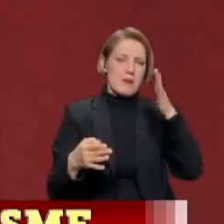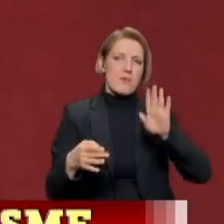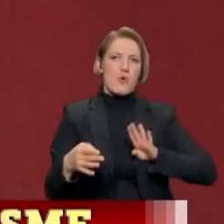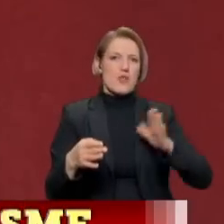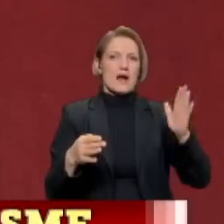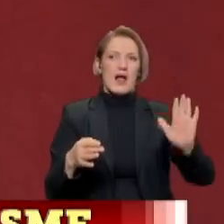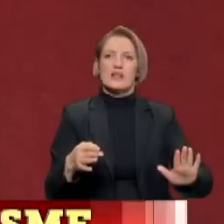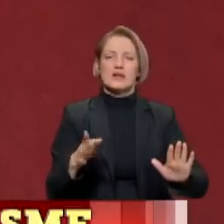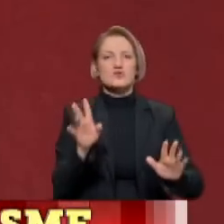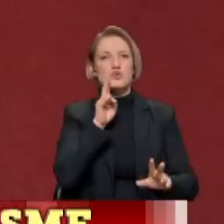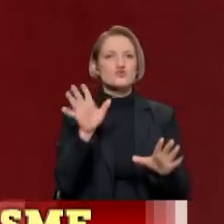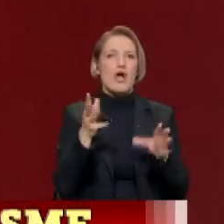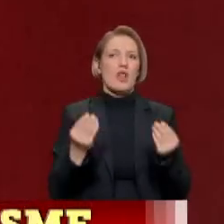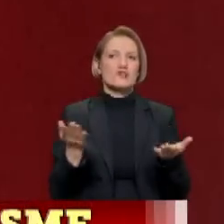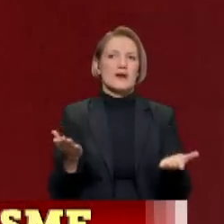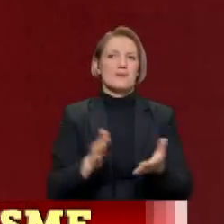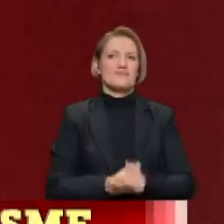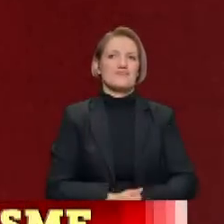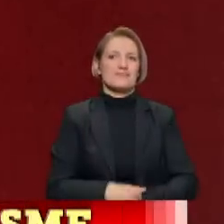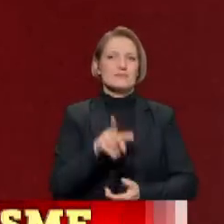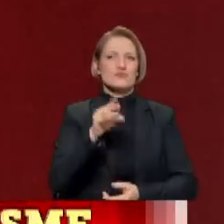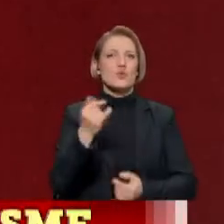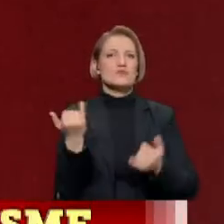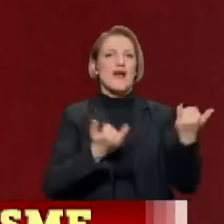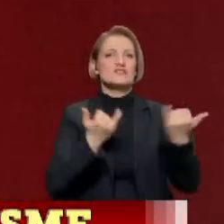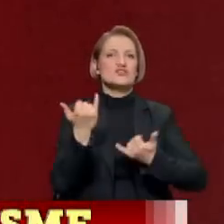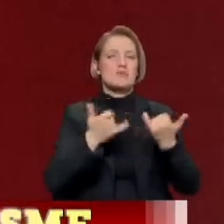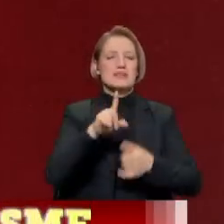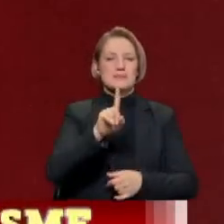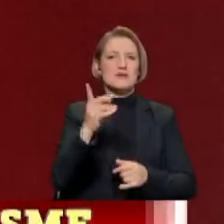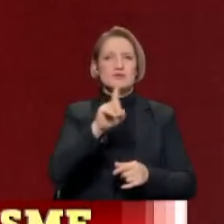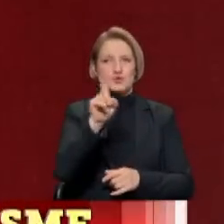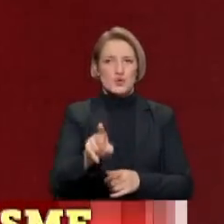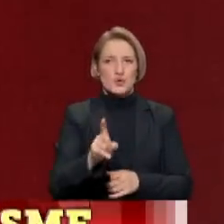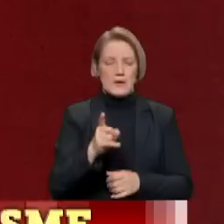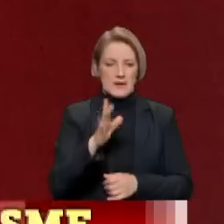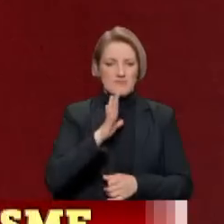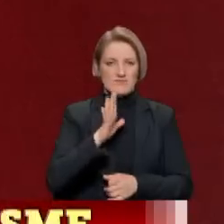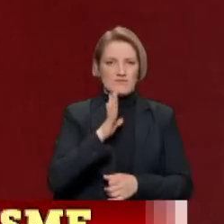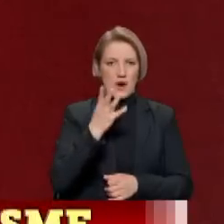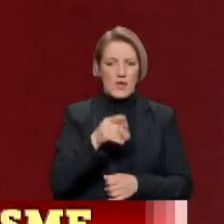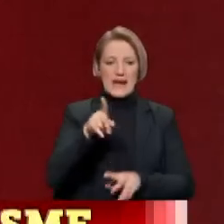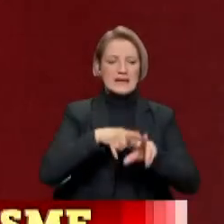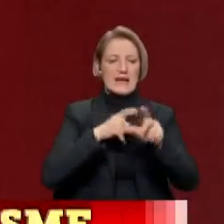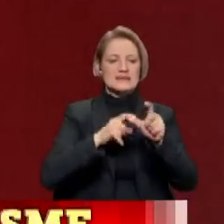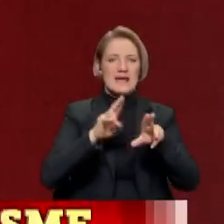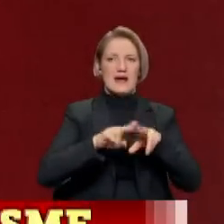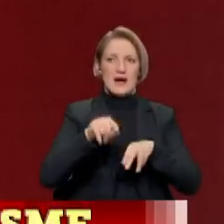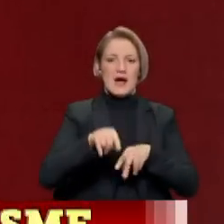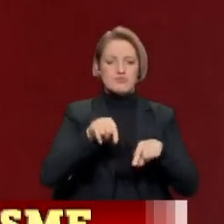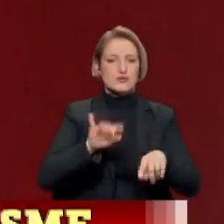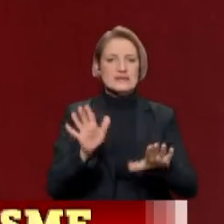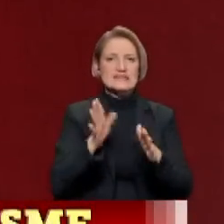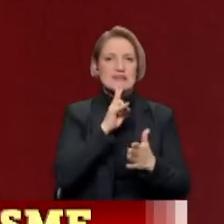kalmıştı. Sonucu ne olacak? Şimdi bu çok tartışmalı bir soru. Tabii mevcut YSK burada nasıl